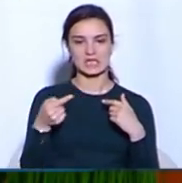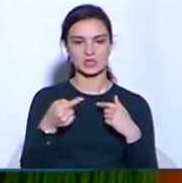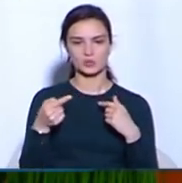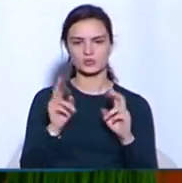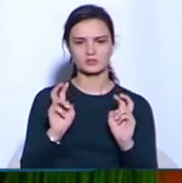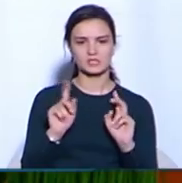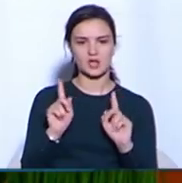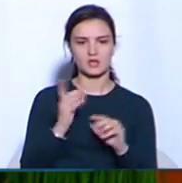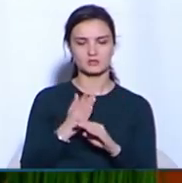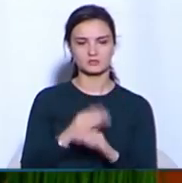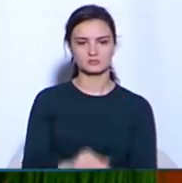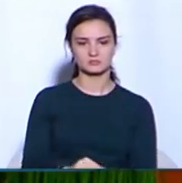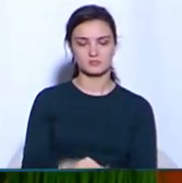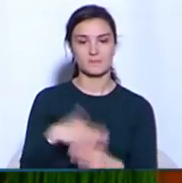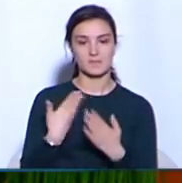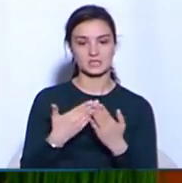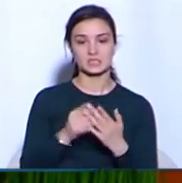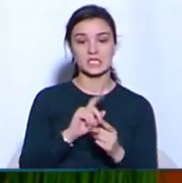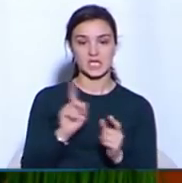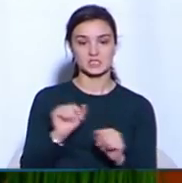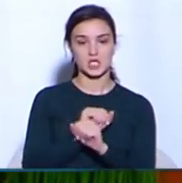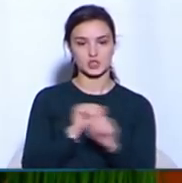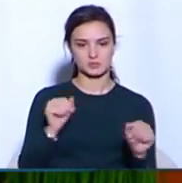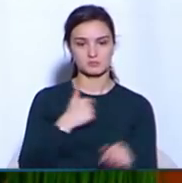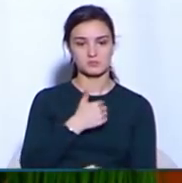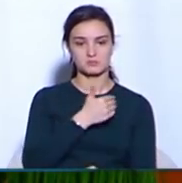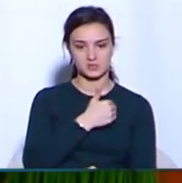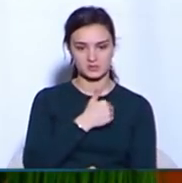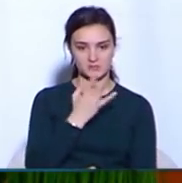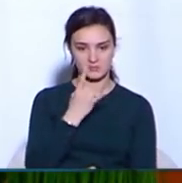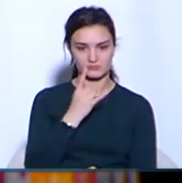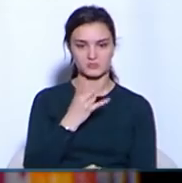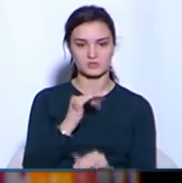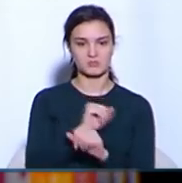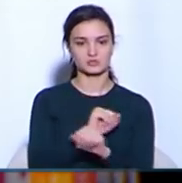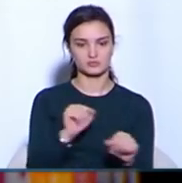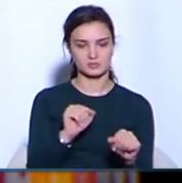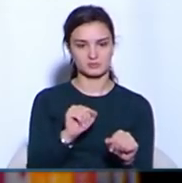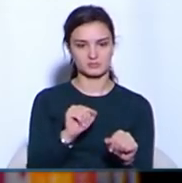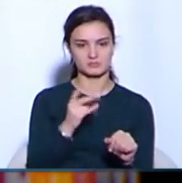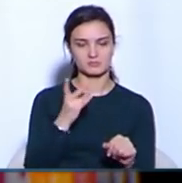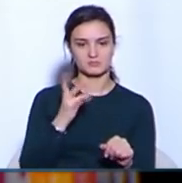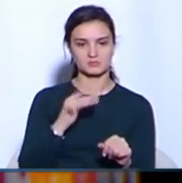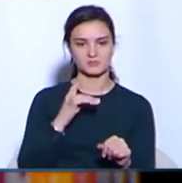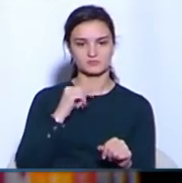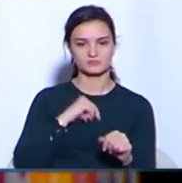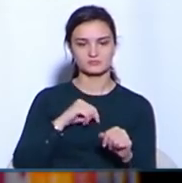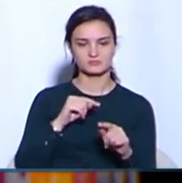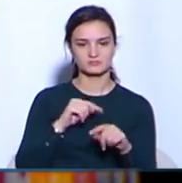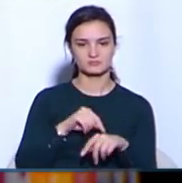ნეგატიური. მაგალითად, ის რომ რაღაც არ შეიძლება, მინდა, მაგრამ არ შეიძლება და პატარ-პატარა